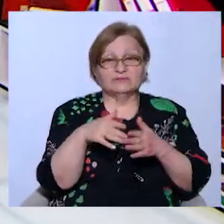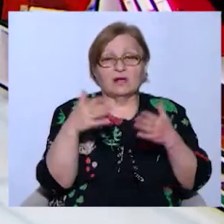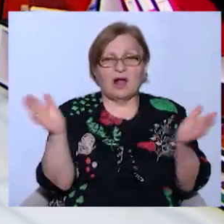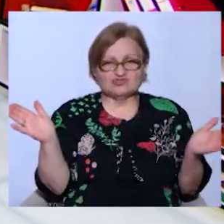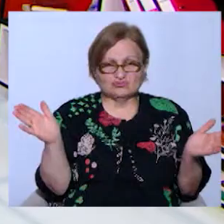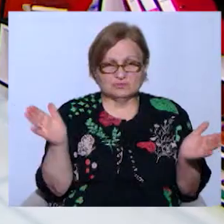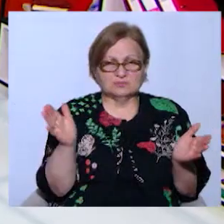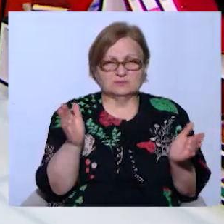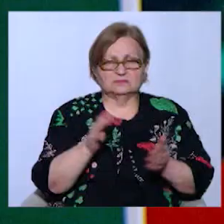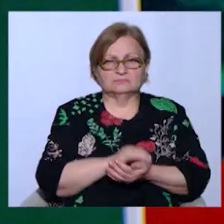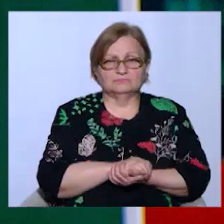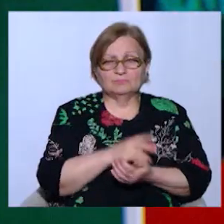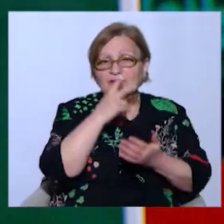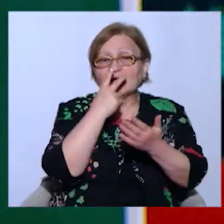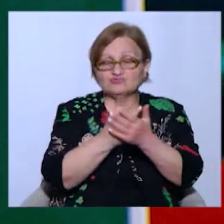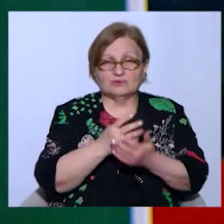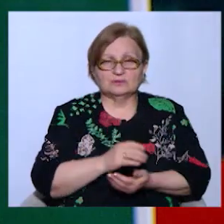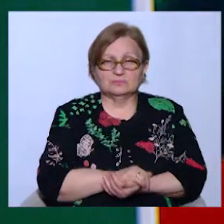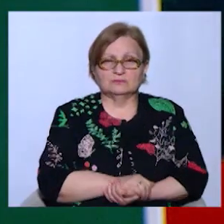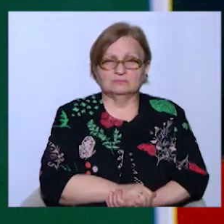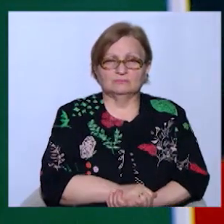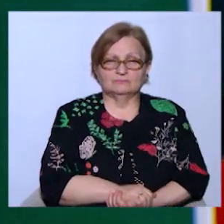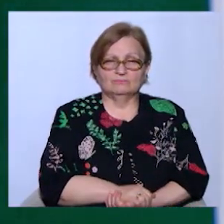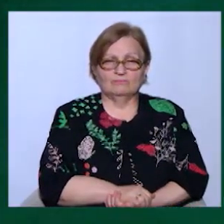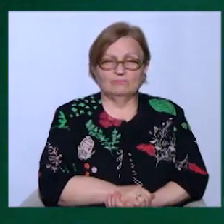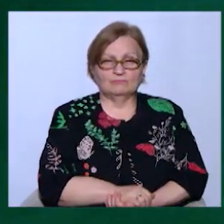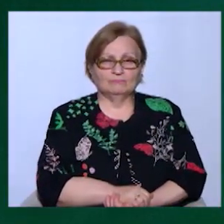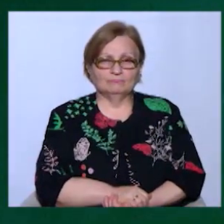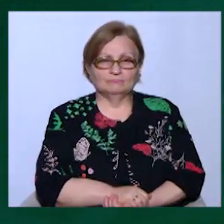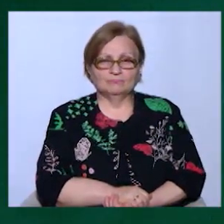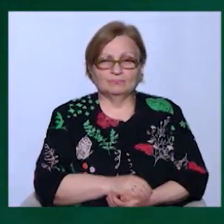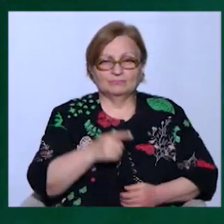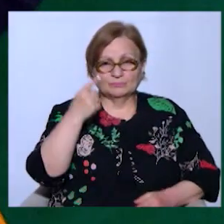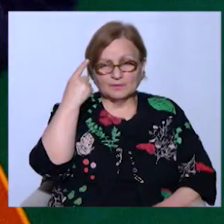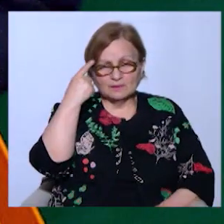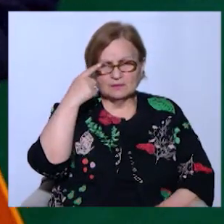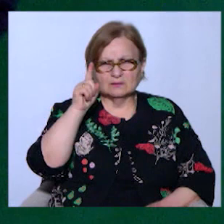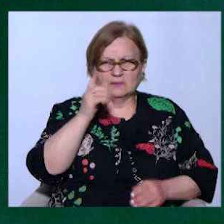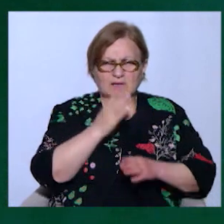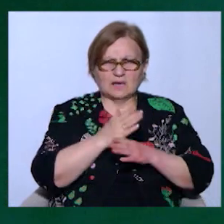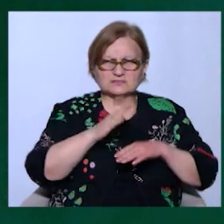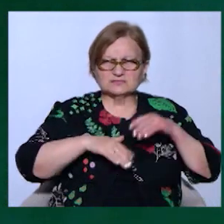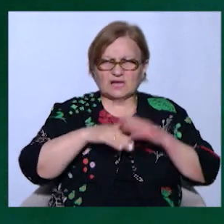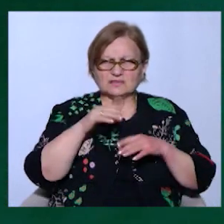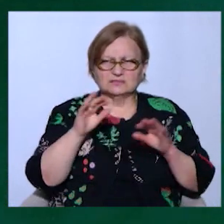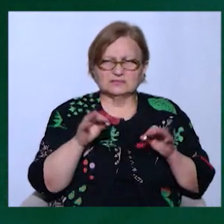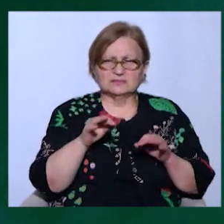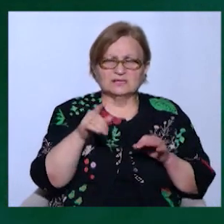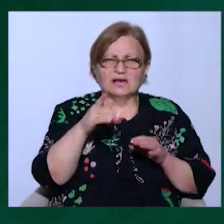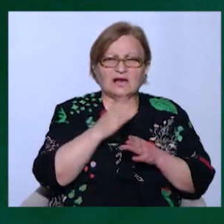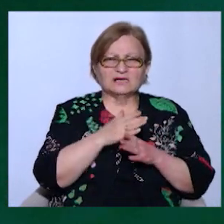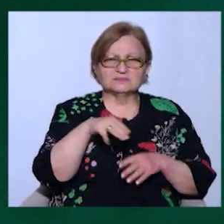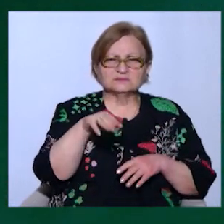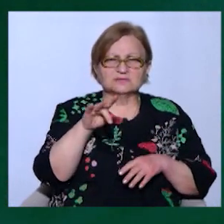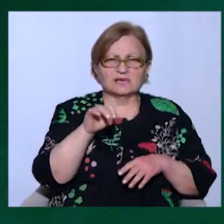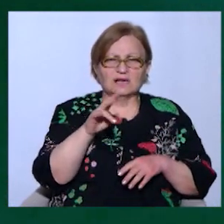აქვე განახებთ დიდებულად მოფიქრებული ხელსაწყოთი, რომელსაც ჰქვია ტრანსპორტირი,